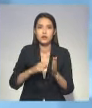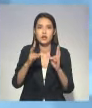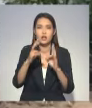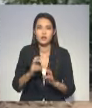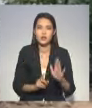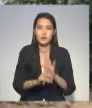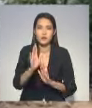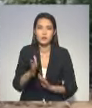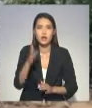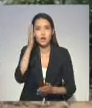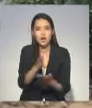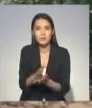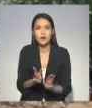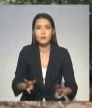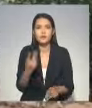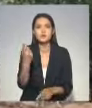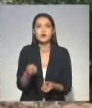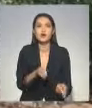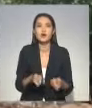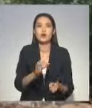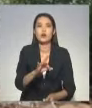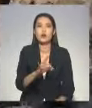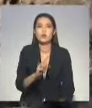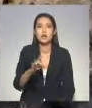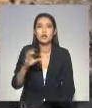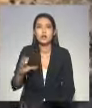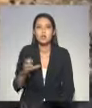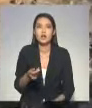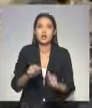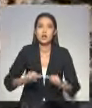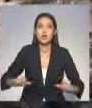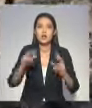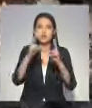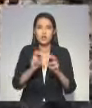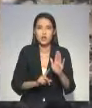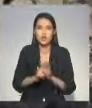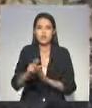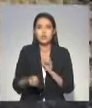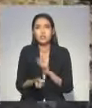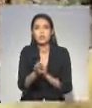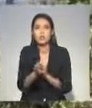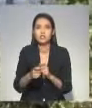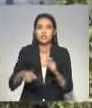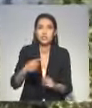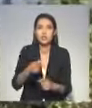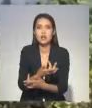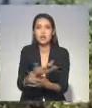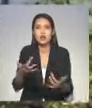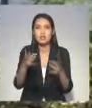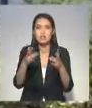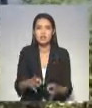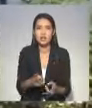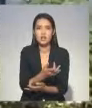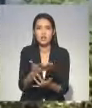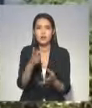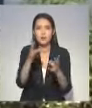жүргізіледі. Премьер-министрдің бірінші орынбасары Роман Склярдың төрағалығымен комиссия құрылды. Олар келтірілген залалдың көлемін белгілеп, зардап шеккендер мен